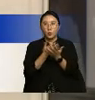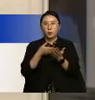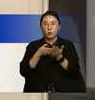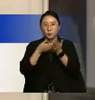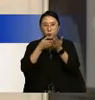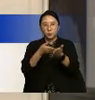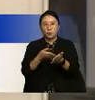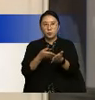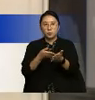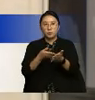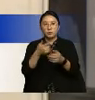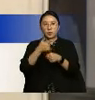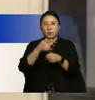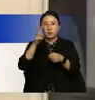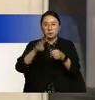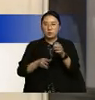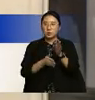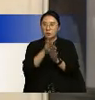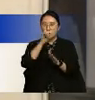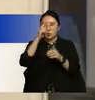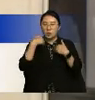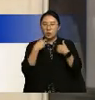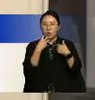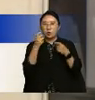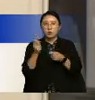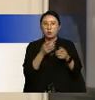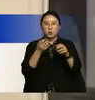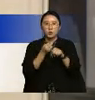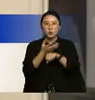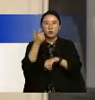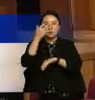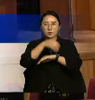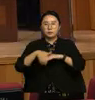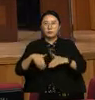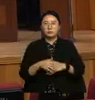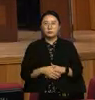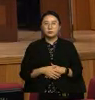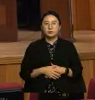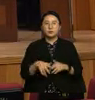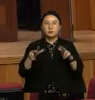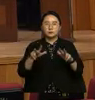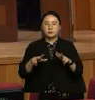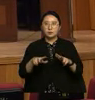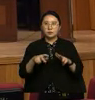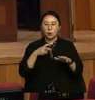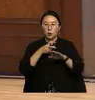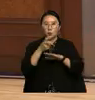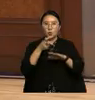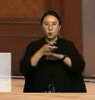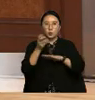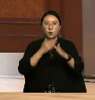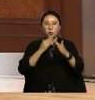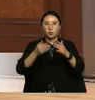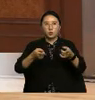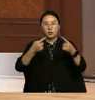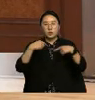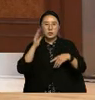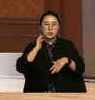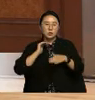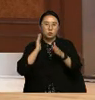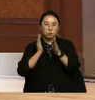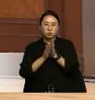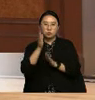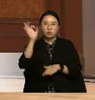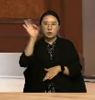드렸고 남양주 시청과 경기도에 전달 예정입니다. 현재 경기교통공사 유치 전에는